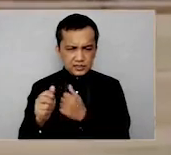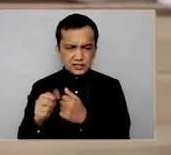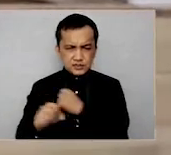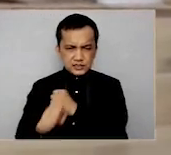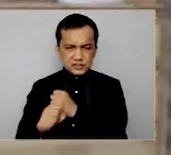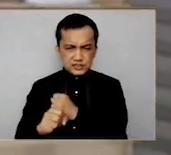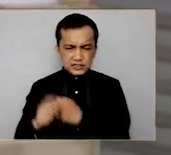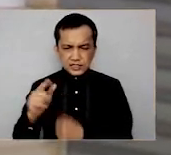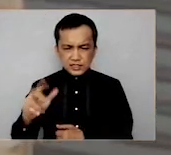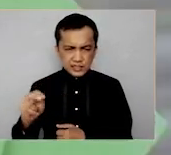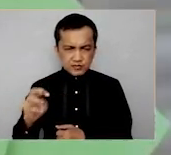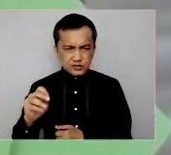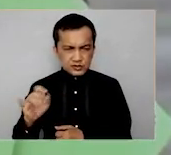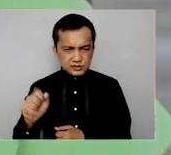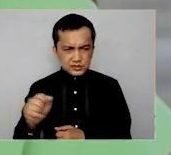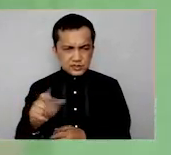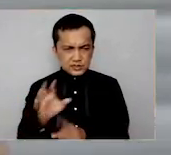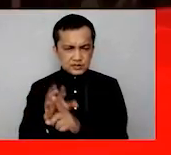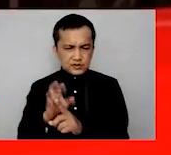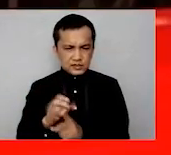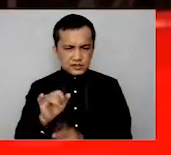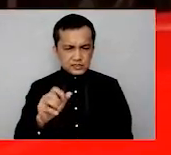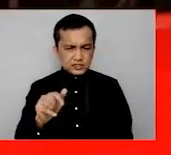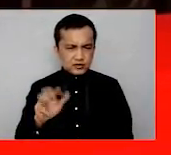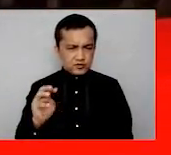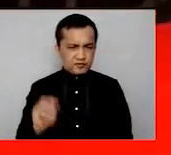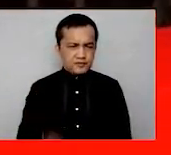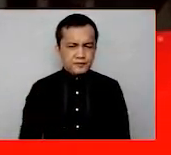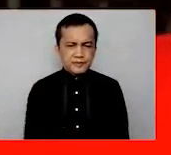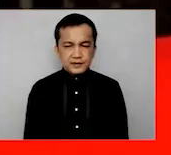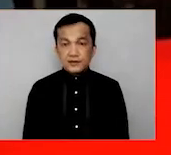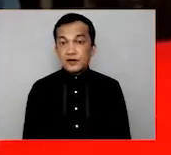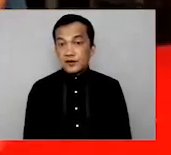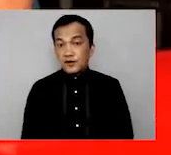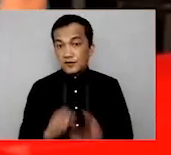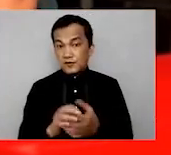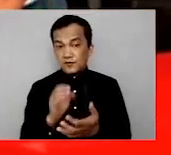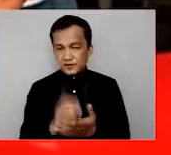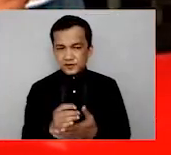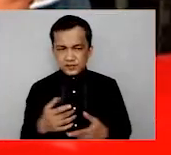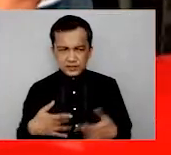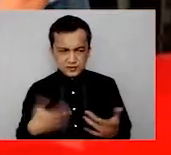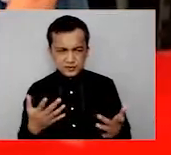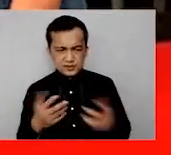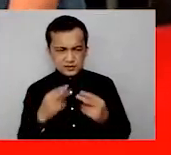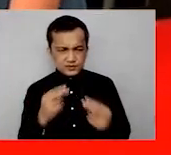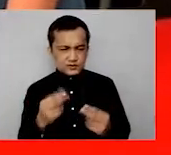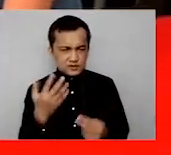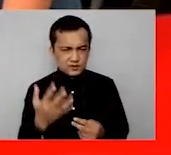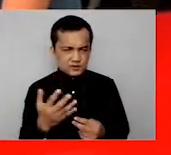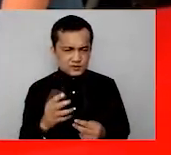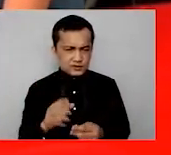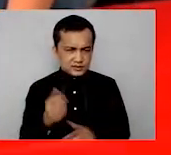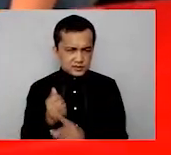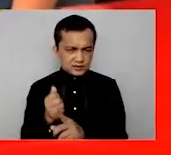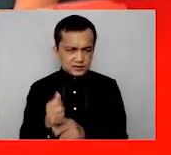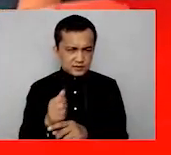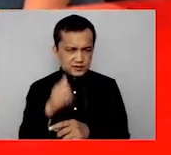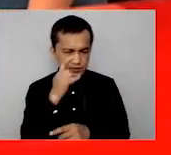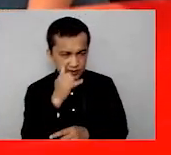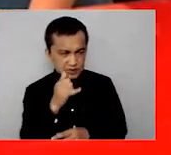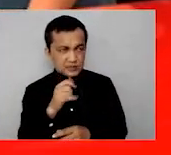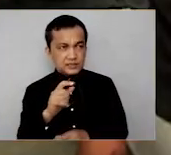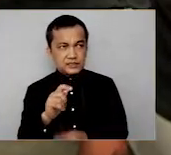sa hit kapatid sitcom. Siyempre, kinamusta siya ng News 5 sa mismong set ng Team